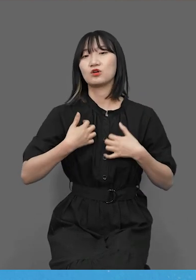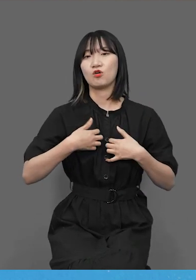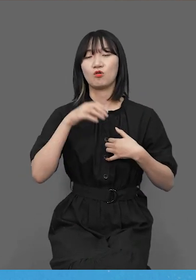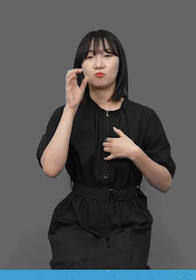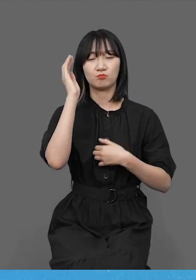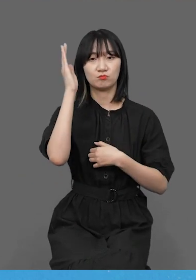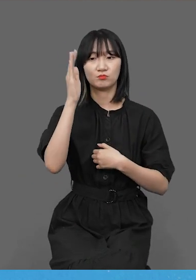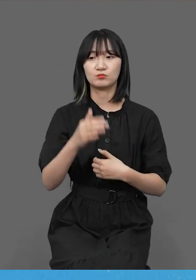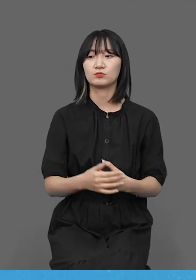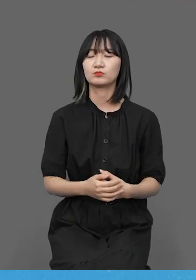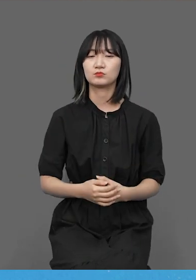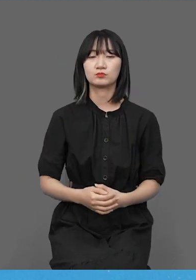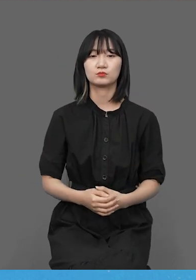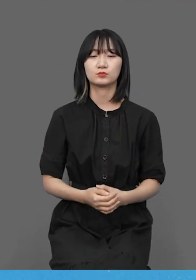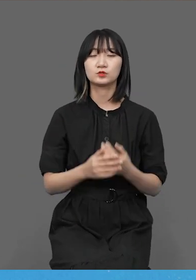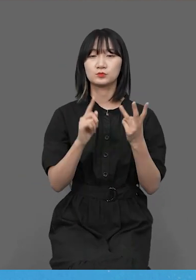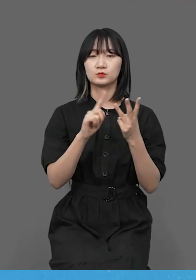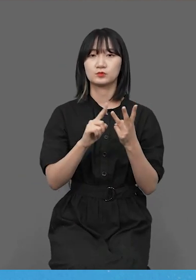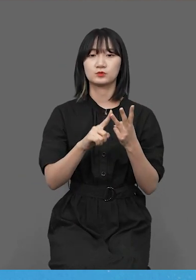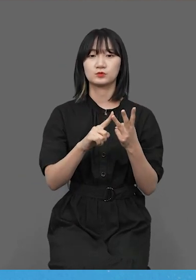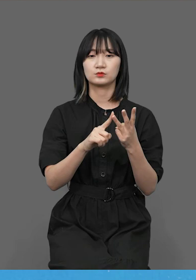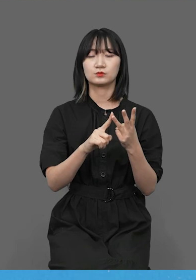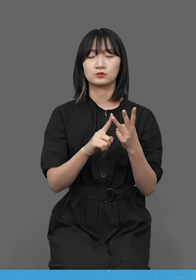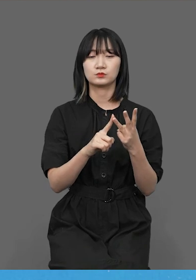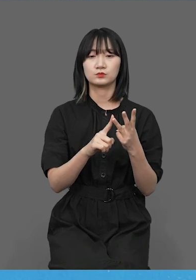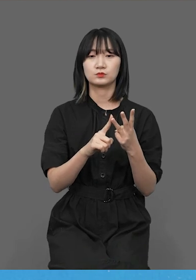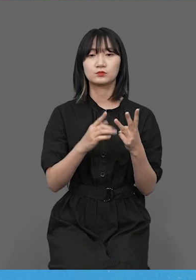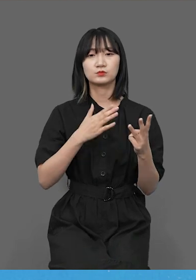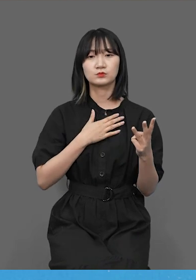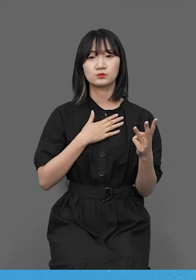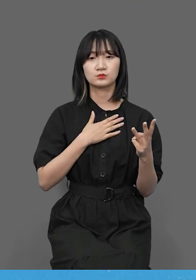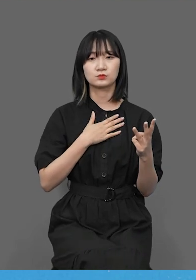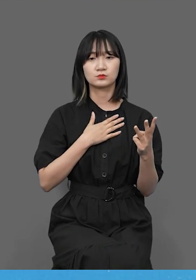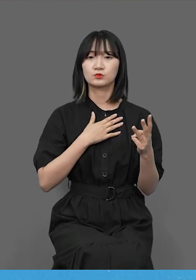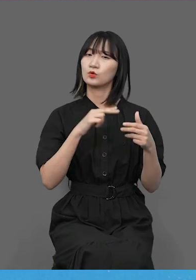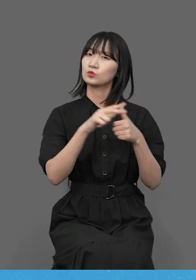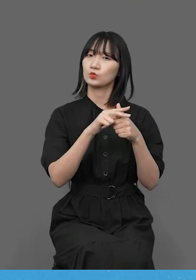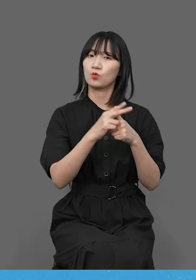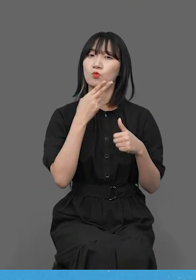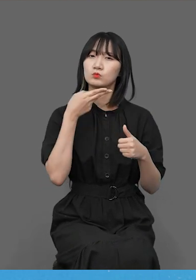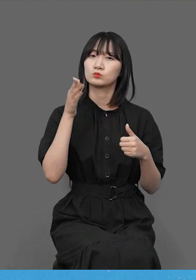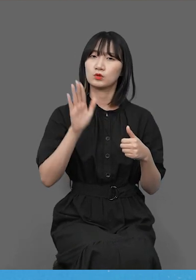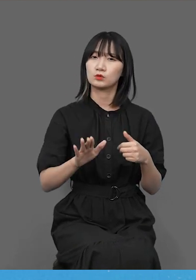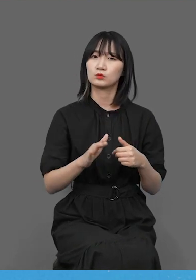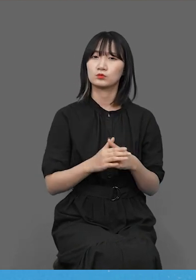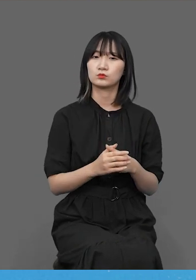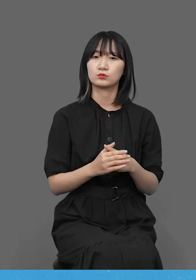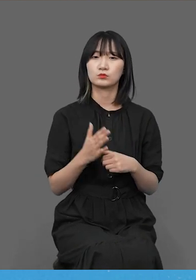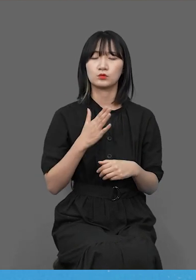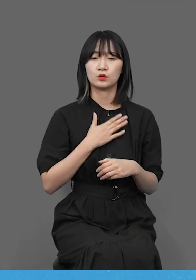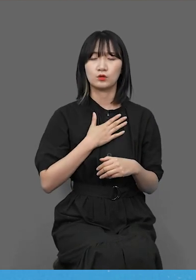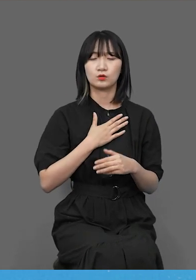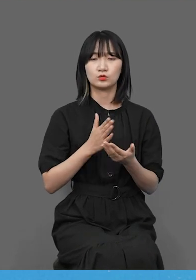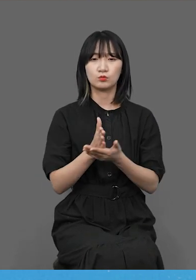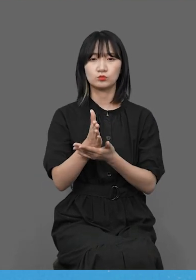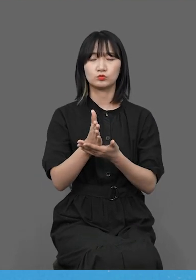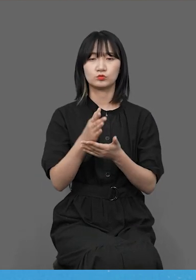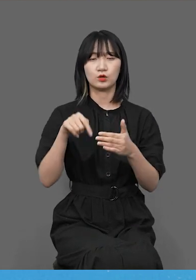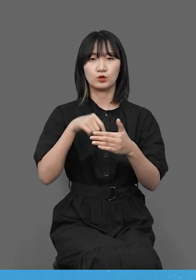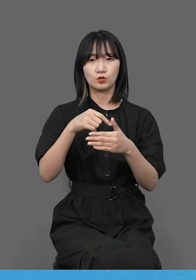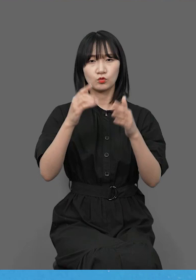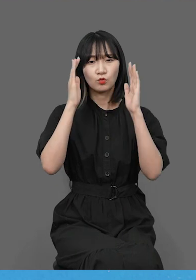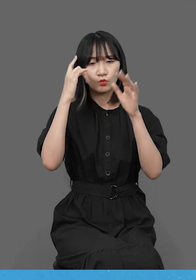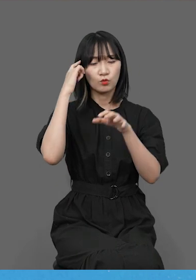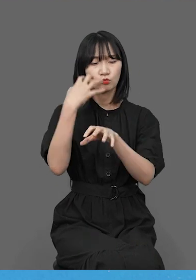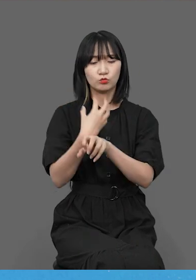아니에요? 세 번째, 야마나카 신야는 나는 종교는 없지만 내 전문 분야에